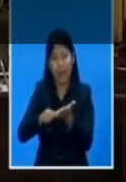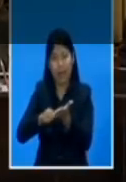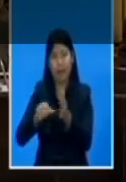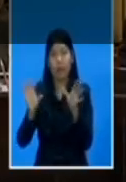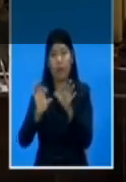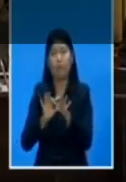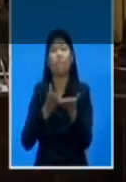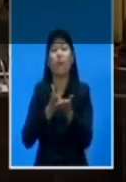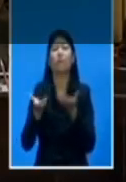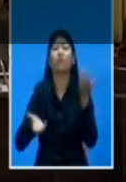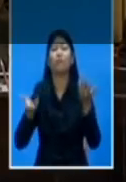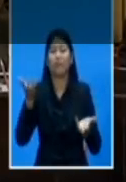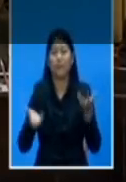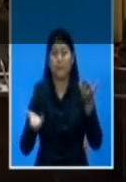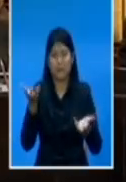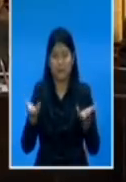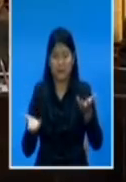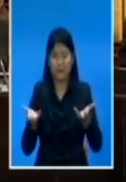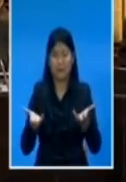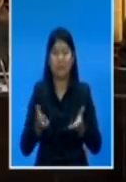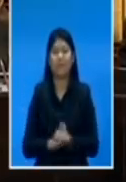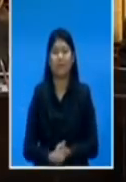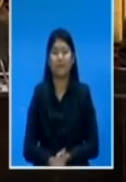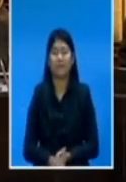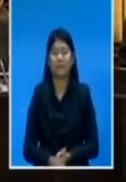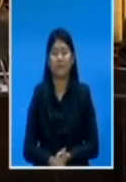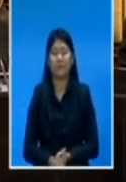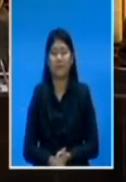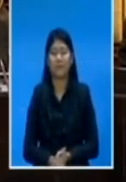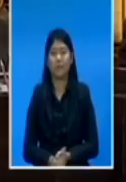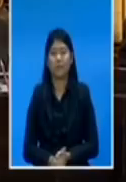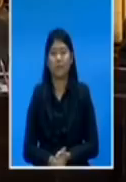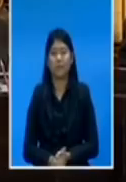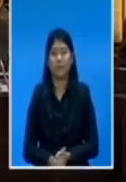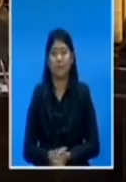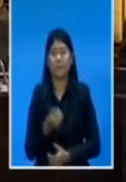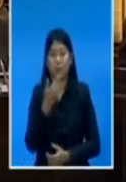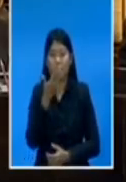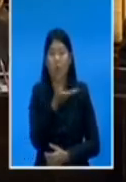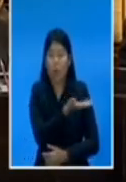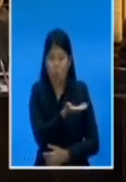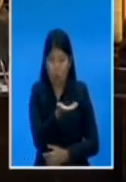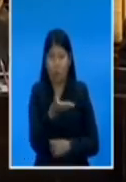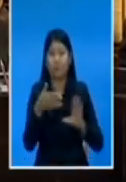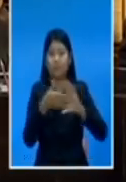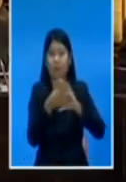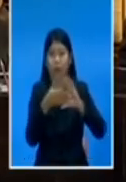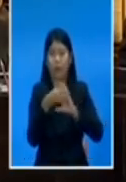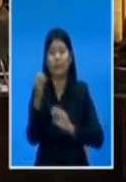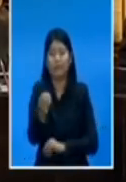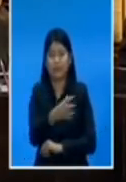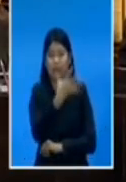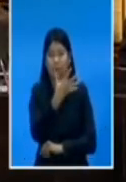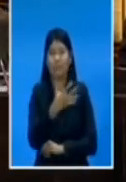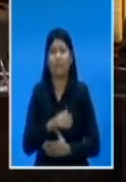การยุติธรรมขออนุญาตท่านประธานใช้ PowerPoint ประกอบการชี้แจงครับ